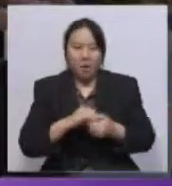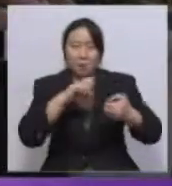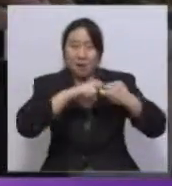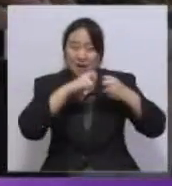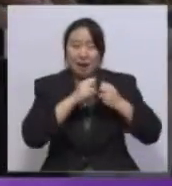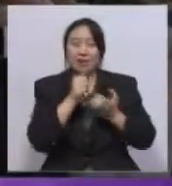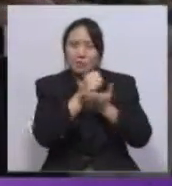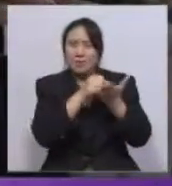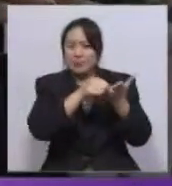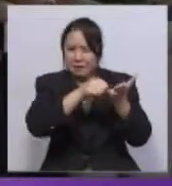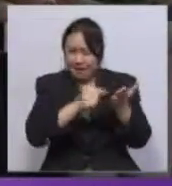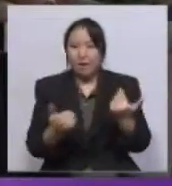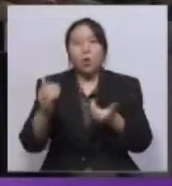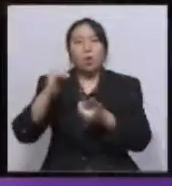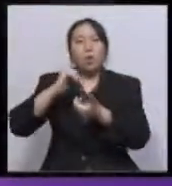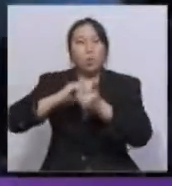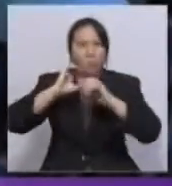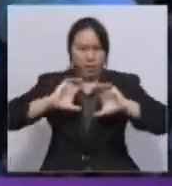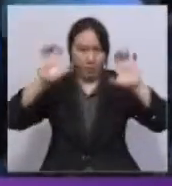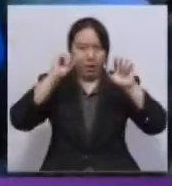าเสพติดร่วมกับรัฐบาล